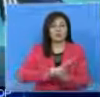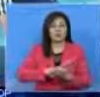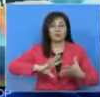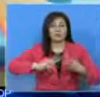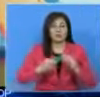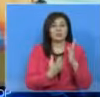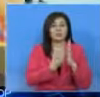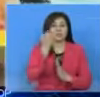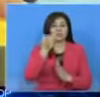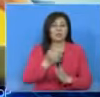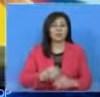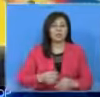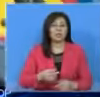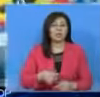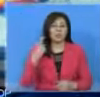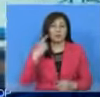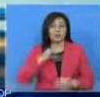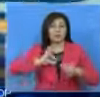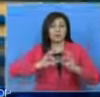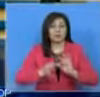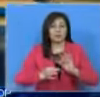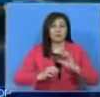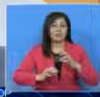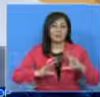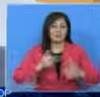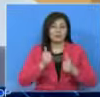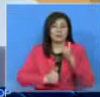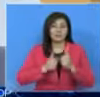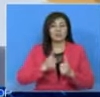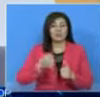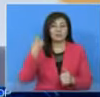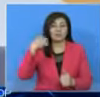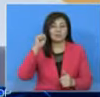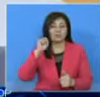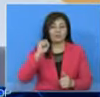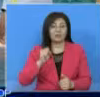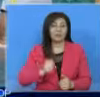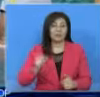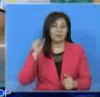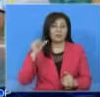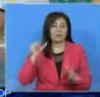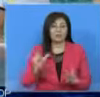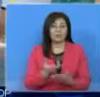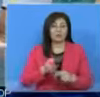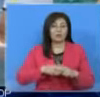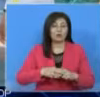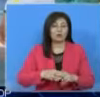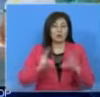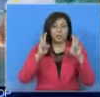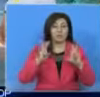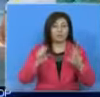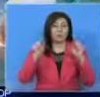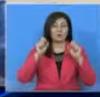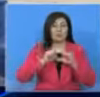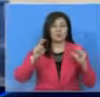нәтижеде жоғары. Сурдо, паралимпиада секілді халықаралық жарыстарда атой салып, жүлде алып жүрген жерлестеріміз баршылық. Енді олар үшін арнайы спорттық кешен